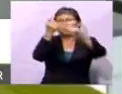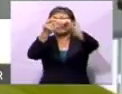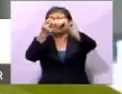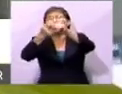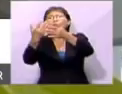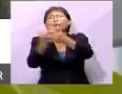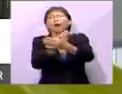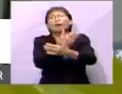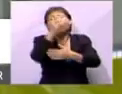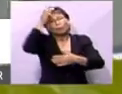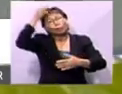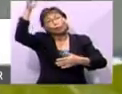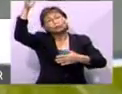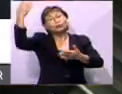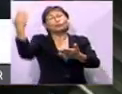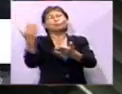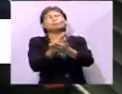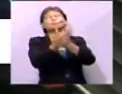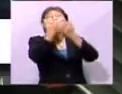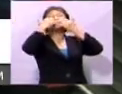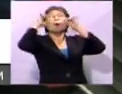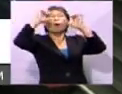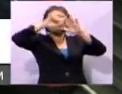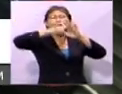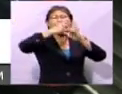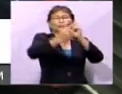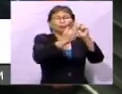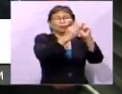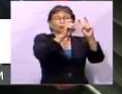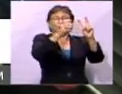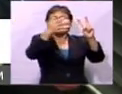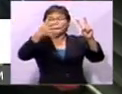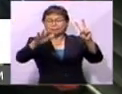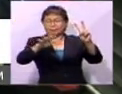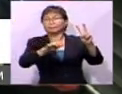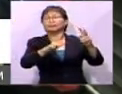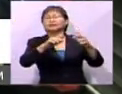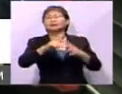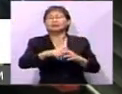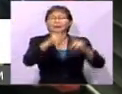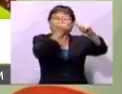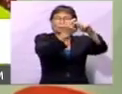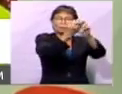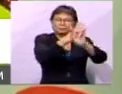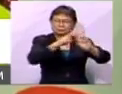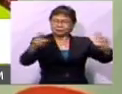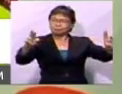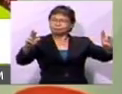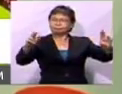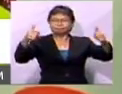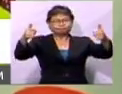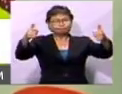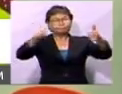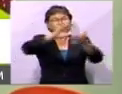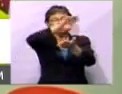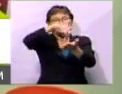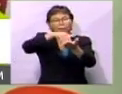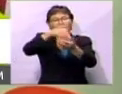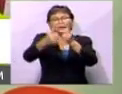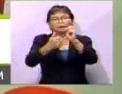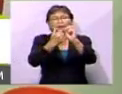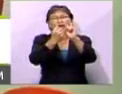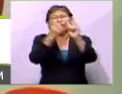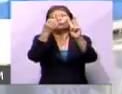baharu dengan konsep lebih moden bermula pada 2015, manakala pembinaan siap sepenuhnya adalah pertengahan tahun